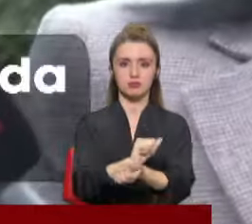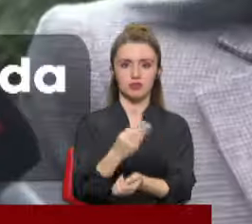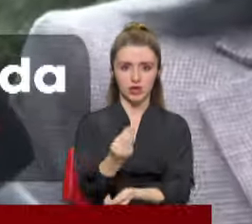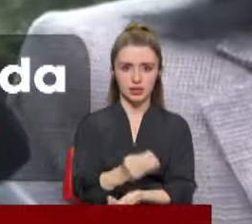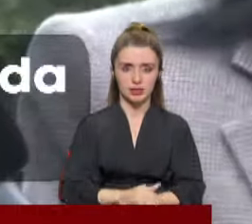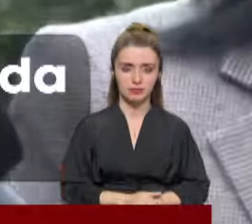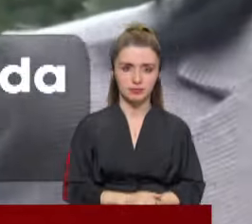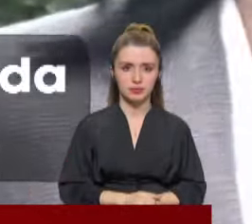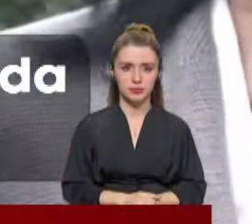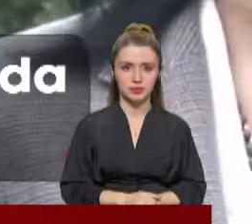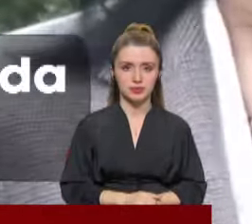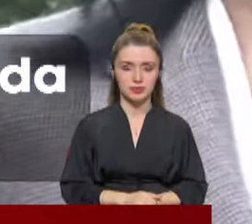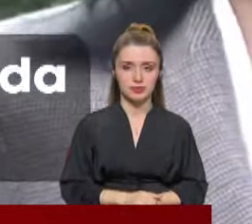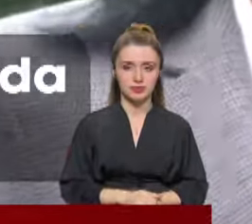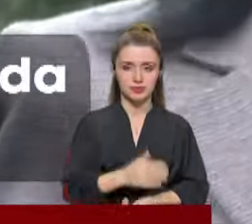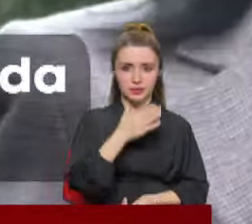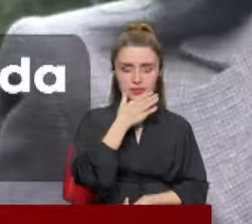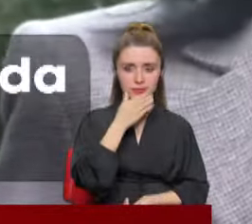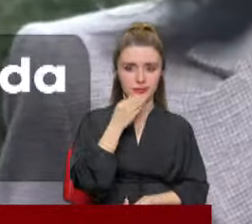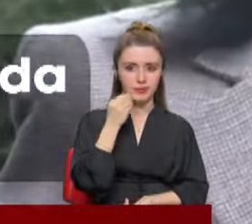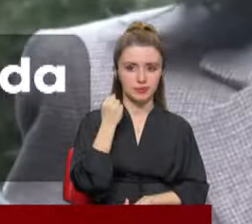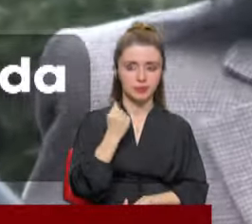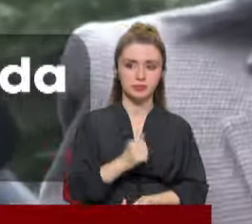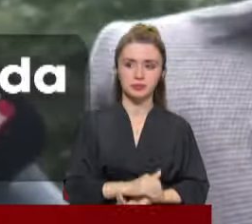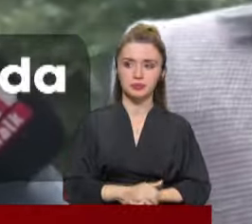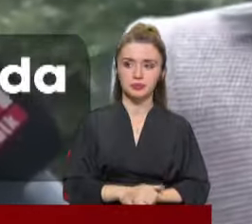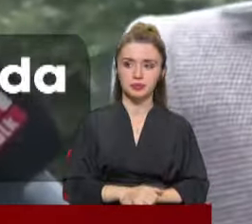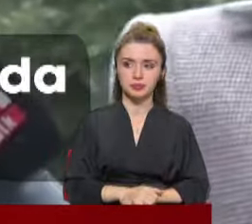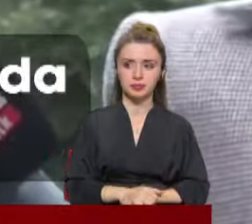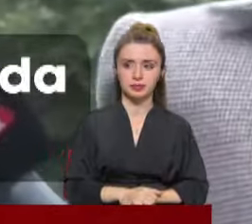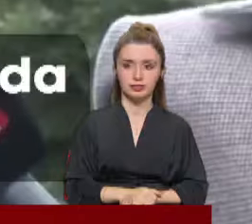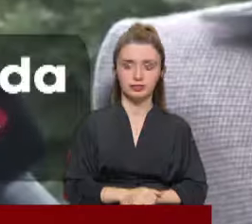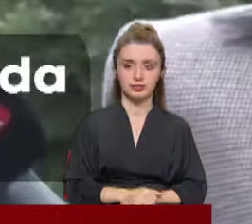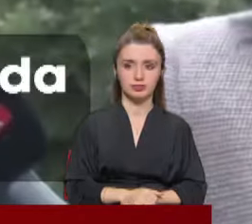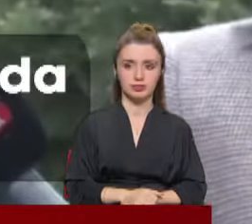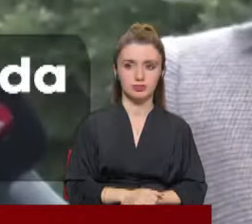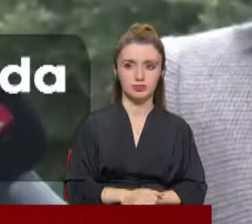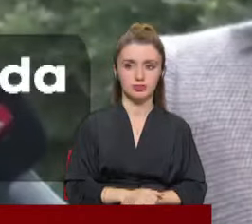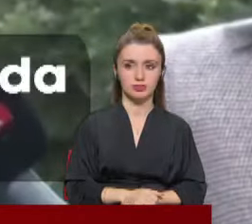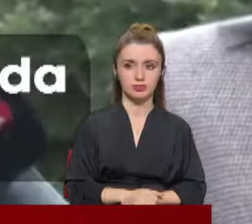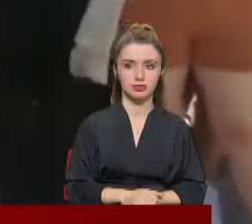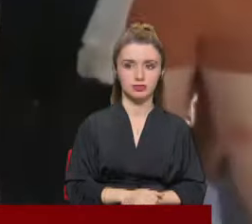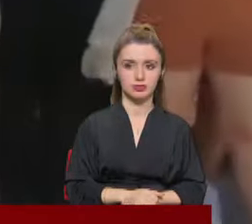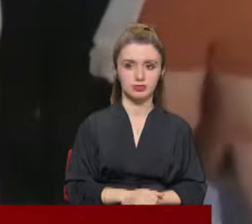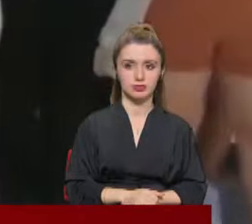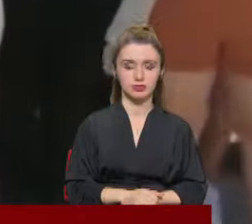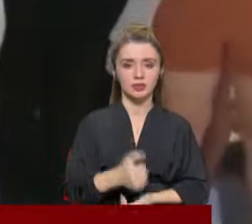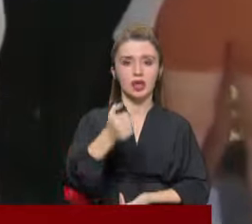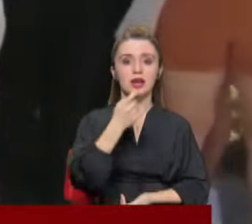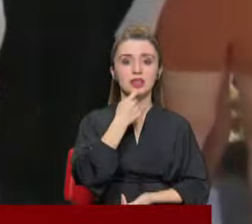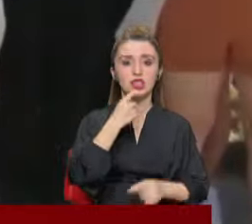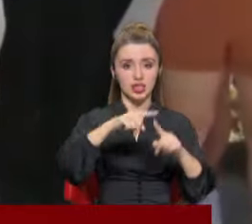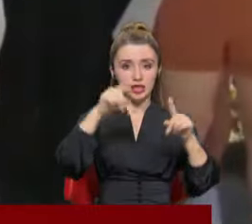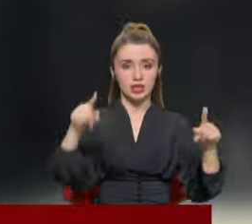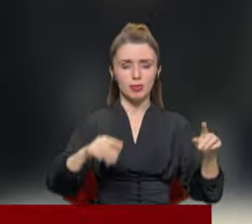çarptırıldı. Duruşma esnasında dinlenen tanık beyanlarıyla da çocuğun 12 yaş altında olduğu sabittir. 6 yaşından